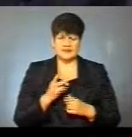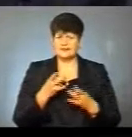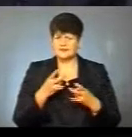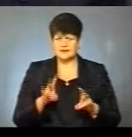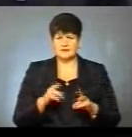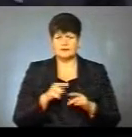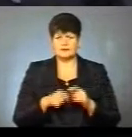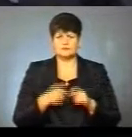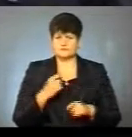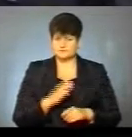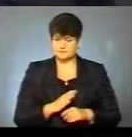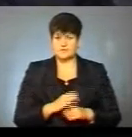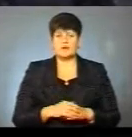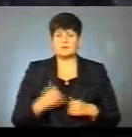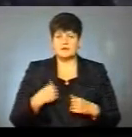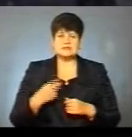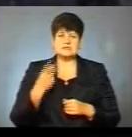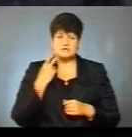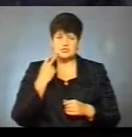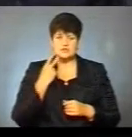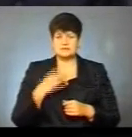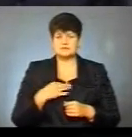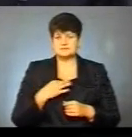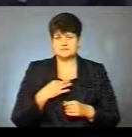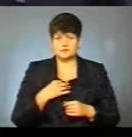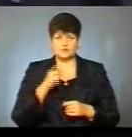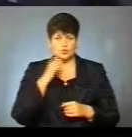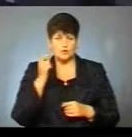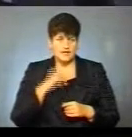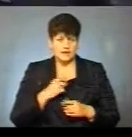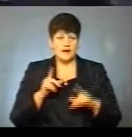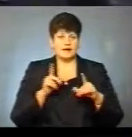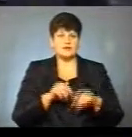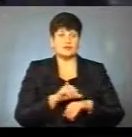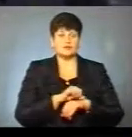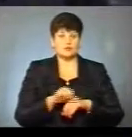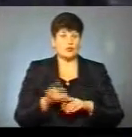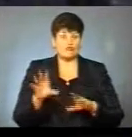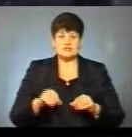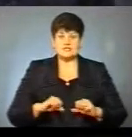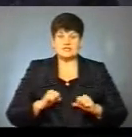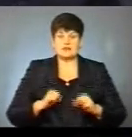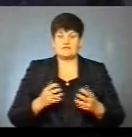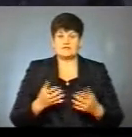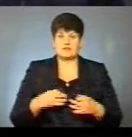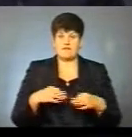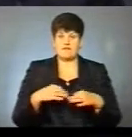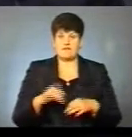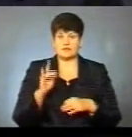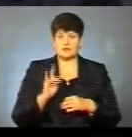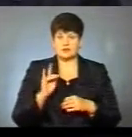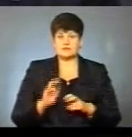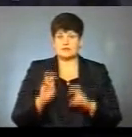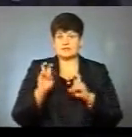нею зловживати. Ми завжди нехтуємо нею в Україні, але чомусь, як їдемо за кордон, то всі стараються взяти автокрісло позаду